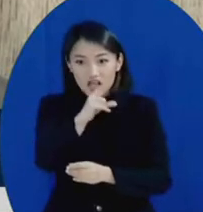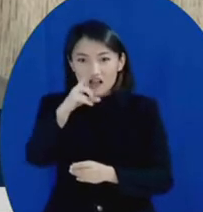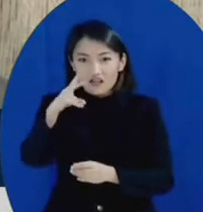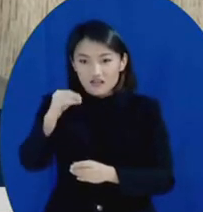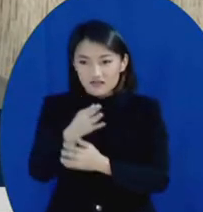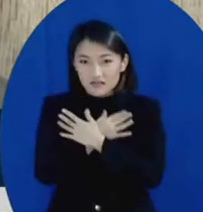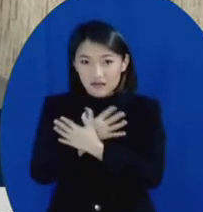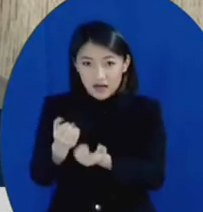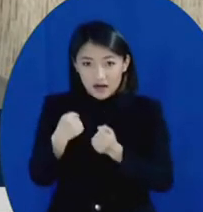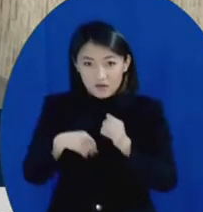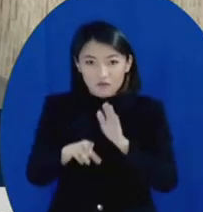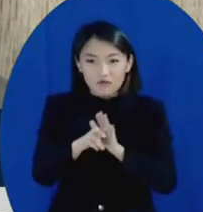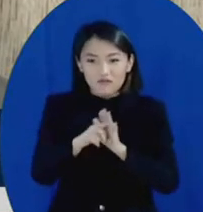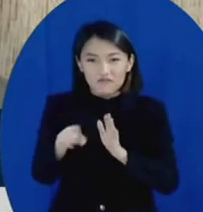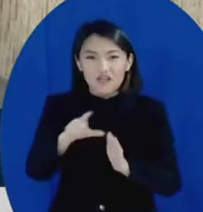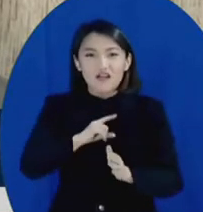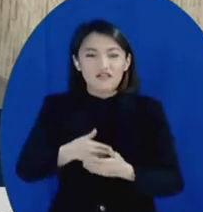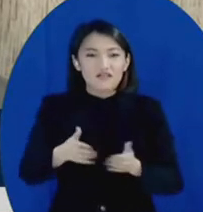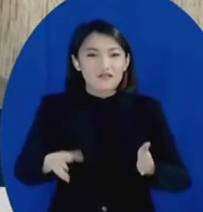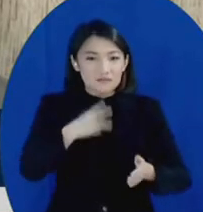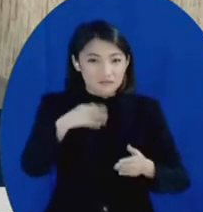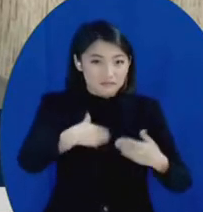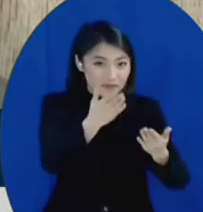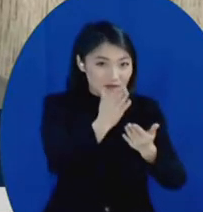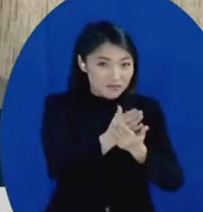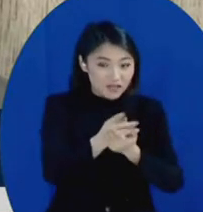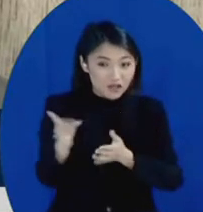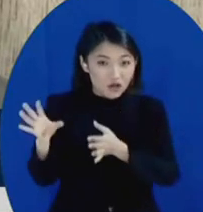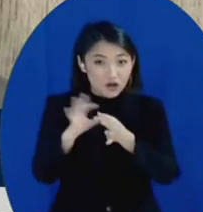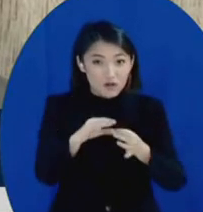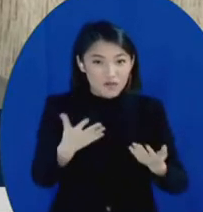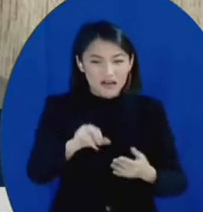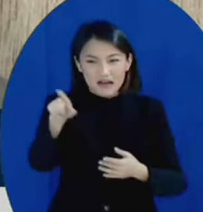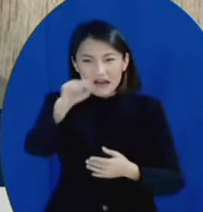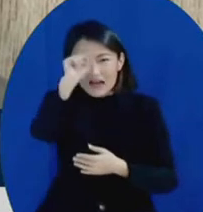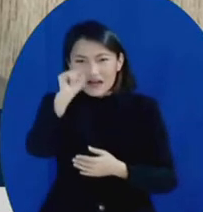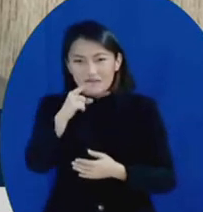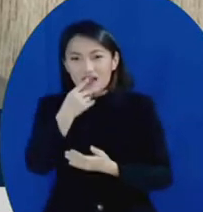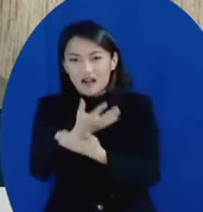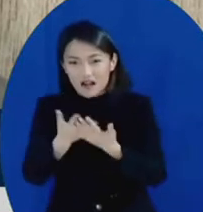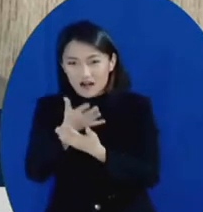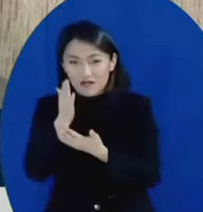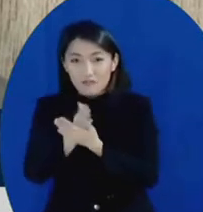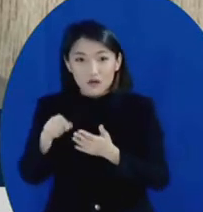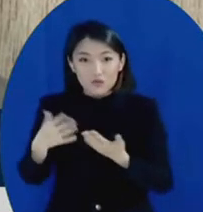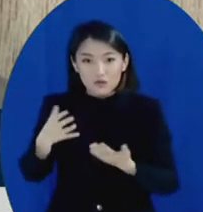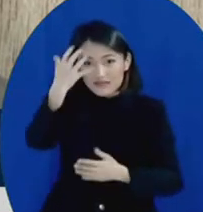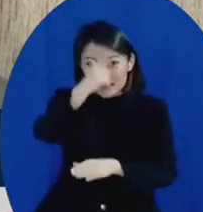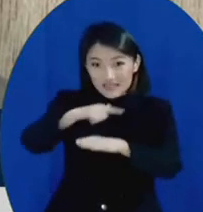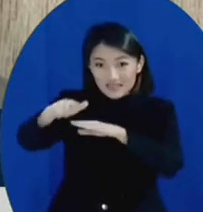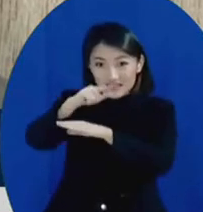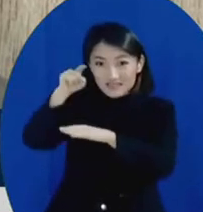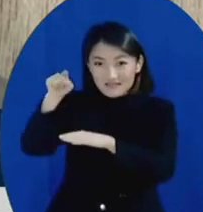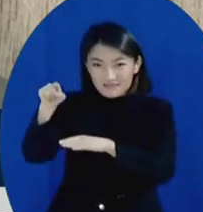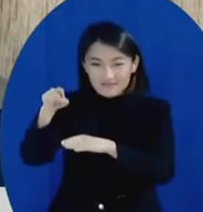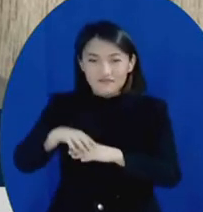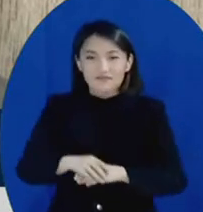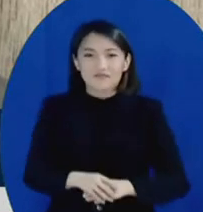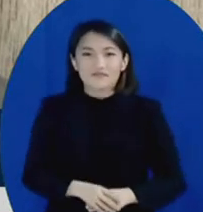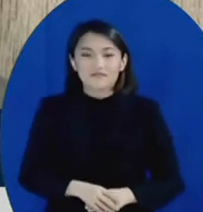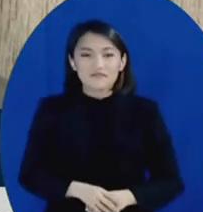энэ эрхийг үл нээж өгч байгаа. Тэгээ энэ хүрээнд бол бас бид асуудлыг тавиад явж байна. За засгийн газар эзэдийн байгууллагын хувьд